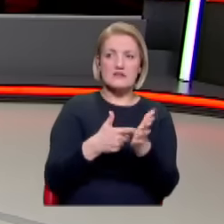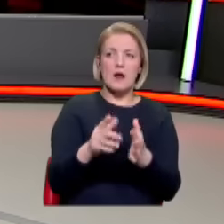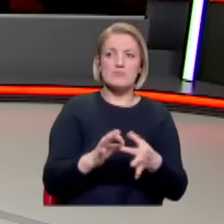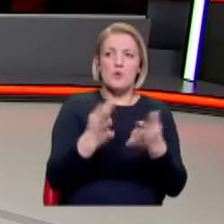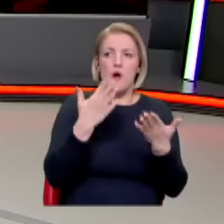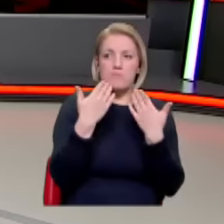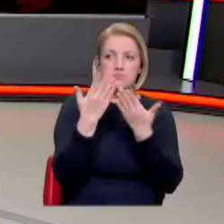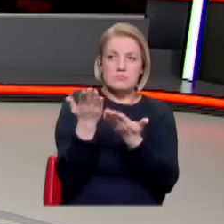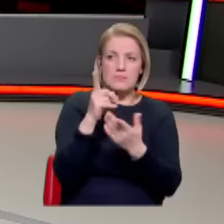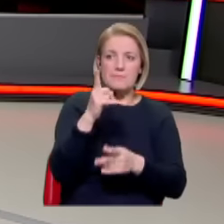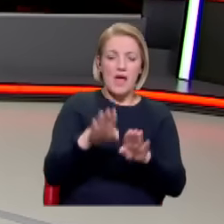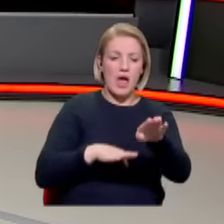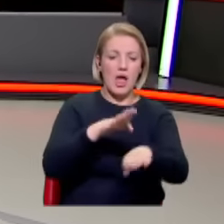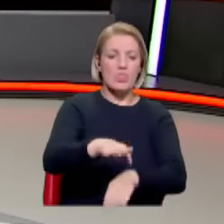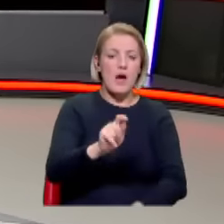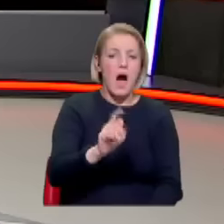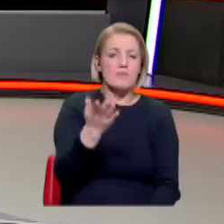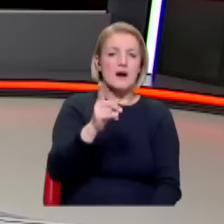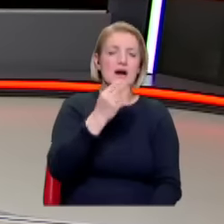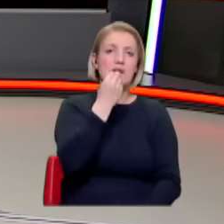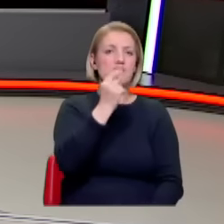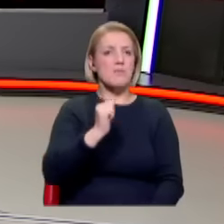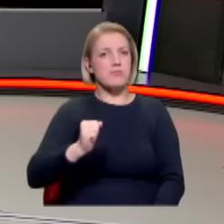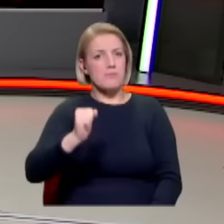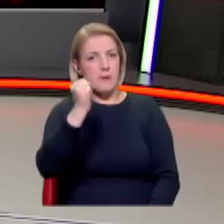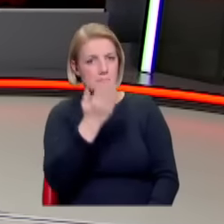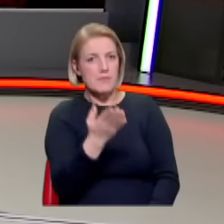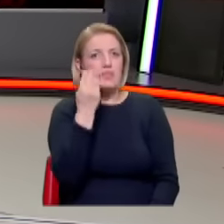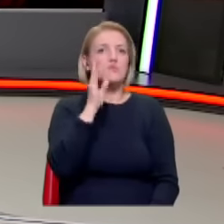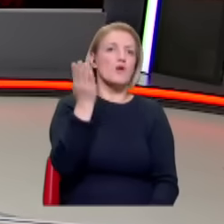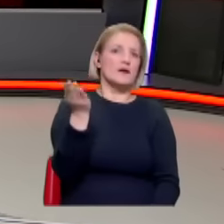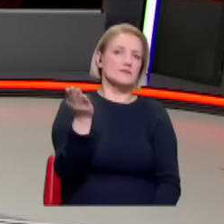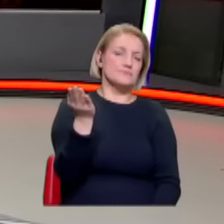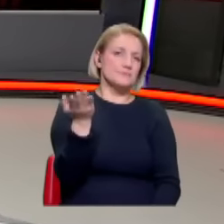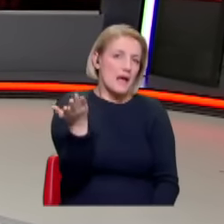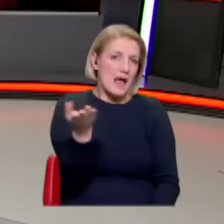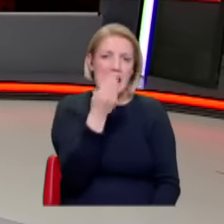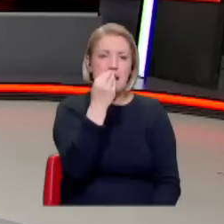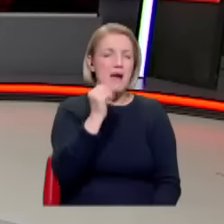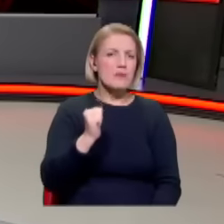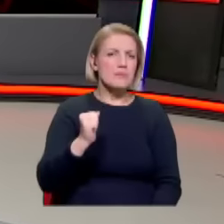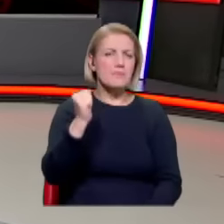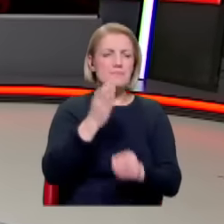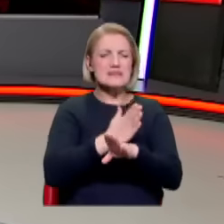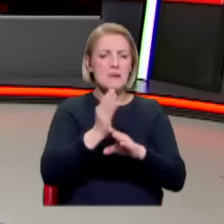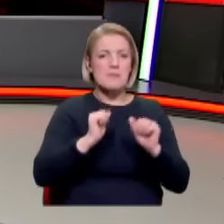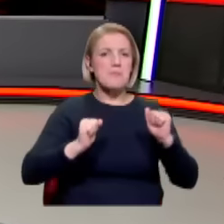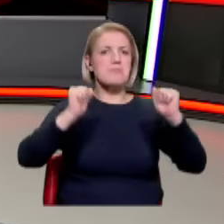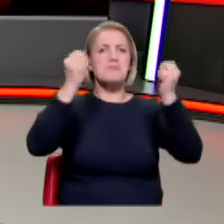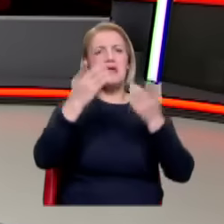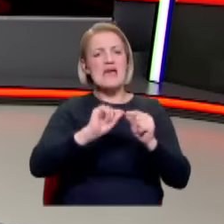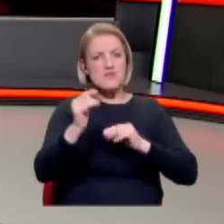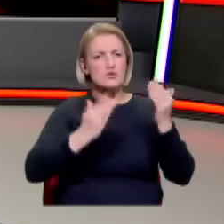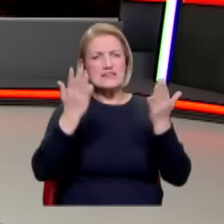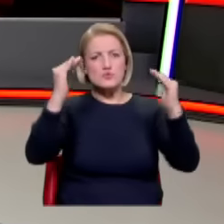halletmemişsin. Tek adım atmamışsın. Gıda fiyatları yükselecek. Çünkü anlamıyorlar. E peki gıda yükseldikçe sen nasıl düşüreceksin